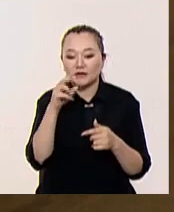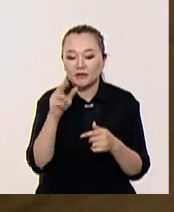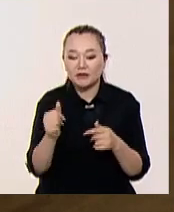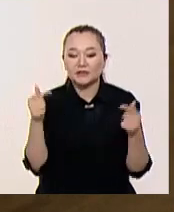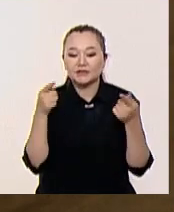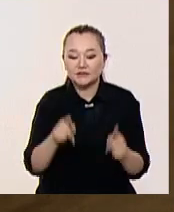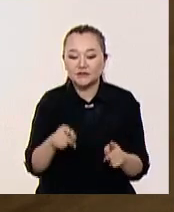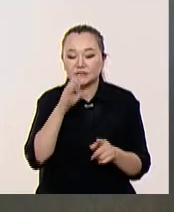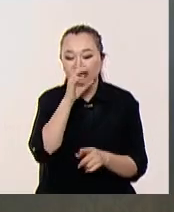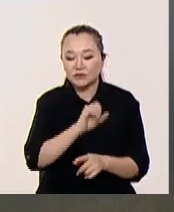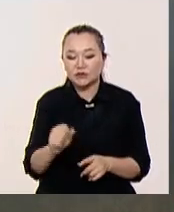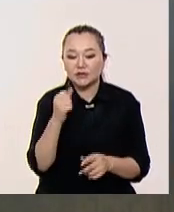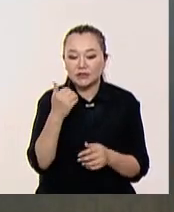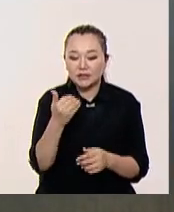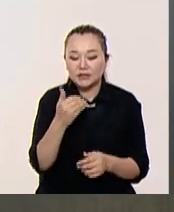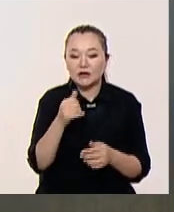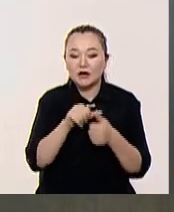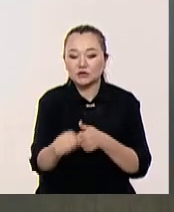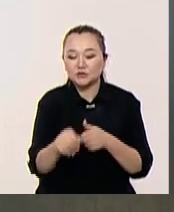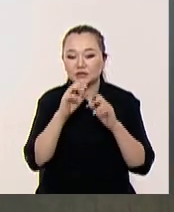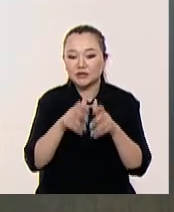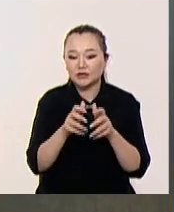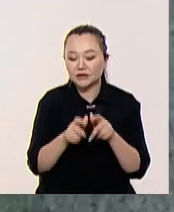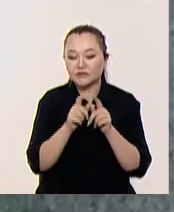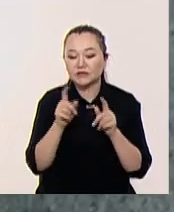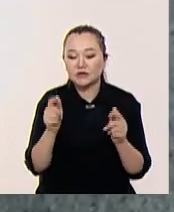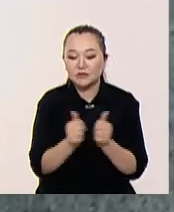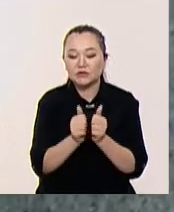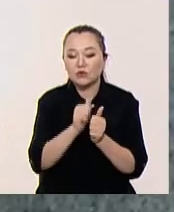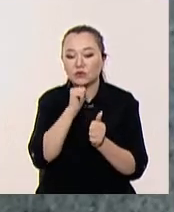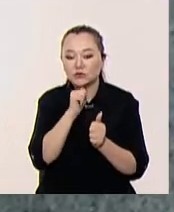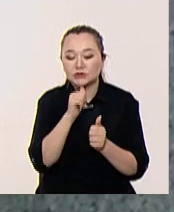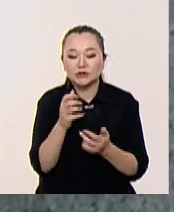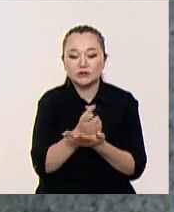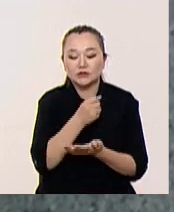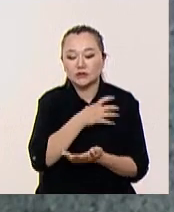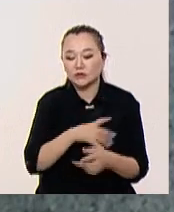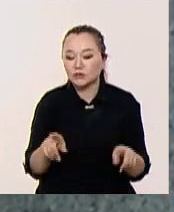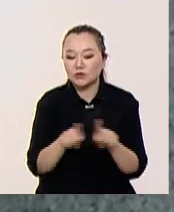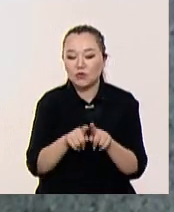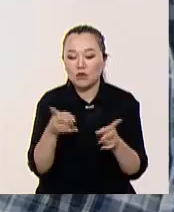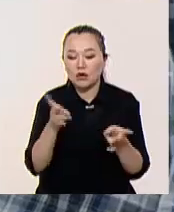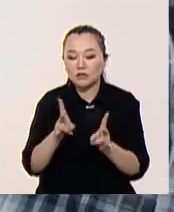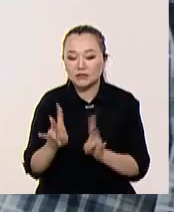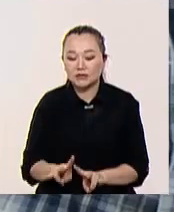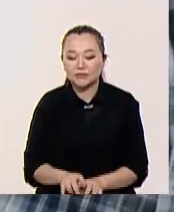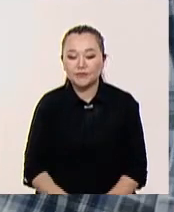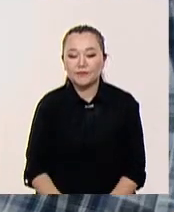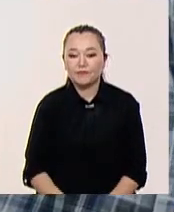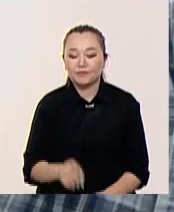вымершим у млекопитающему и особенность географическая так близко костанай у не находили подобных останков